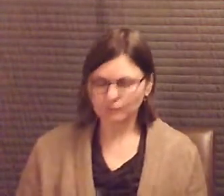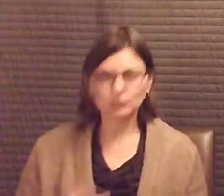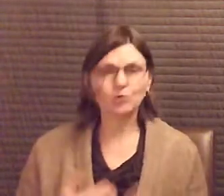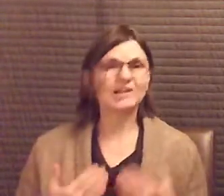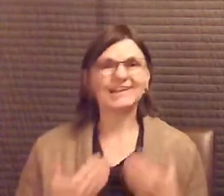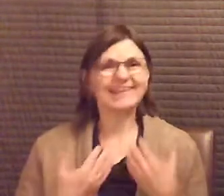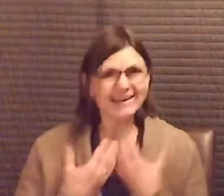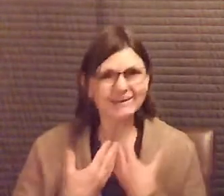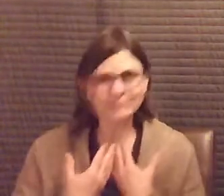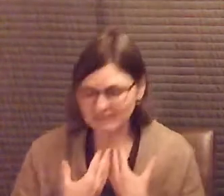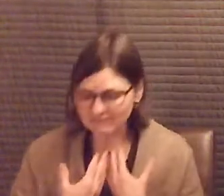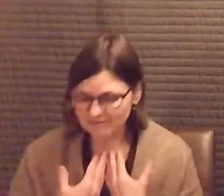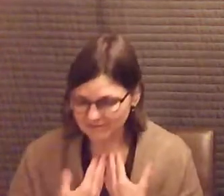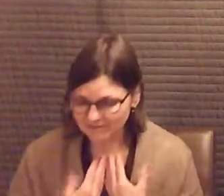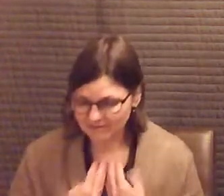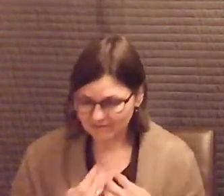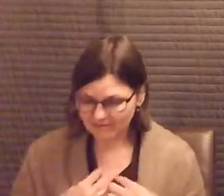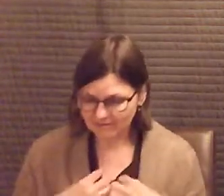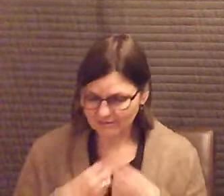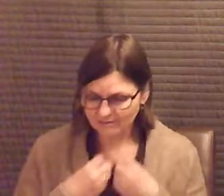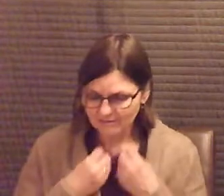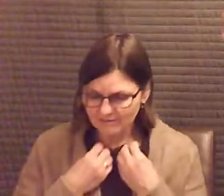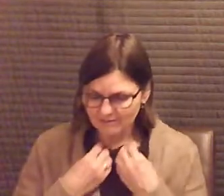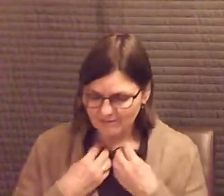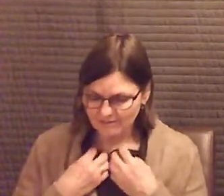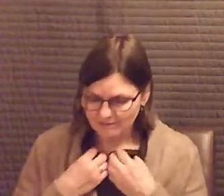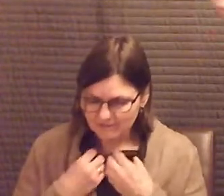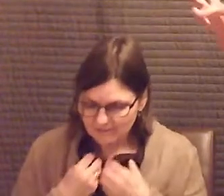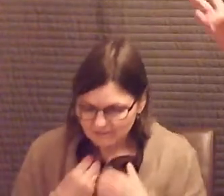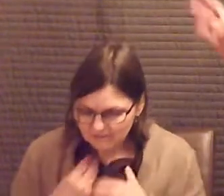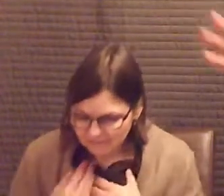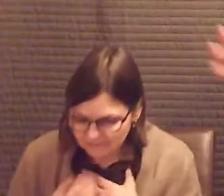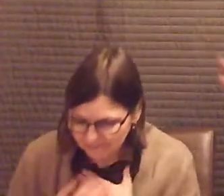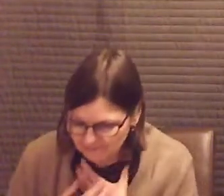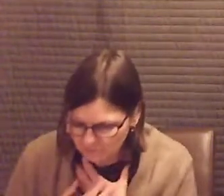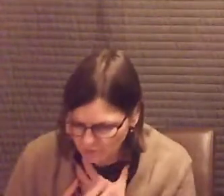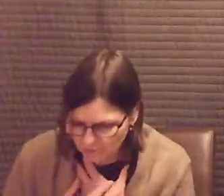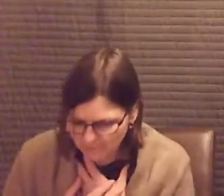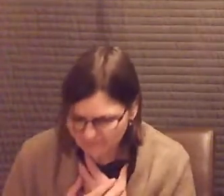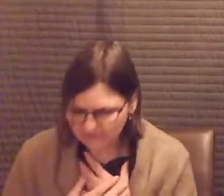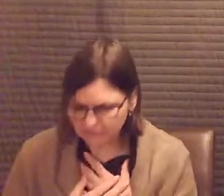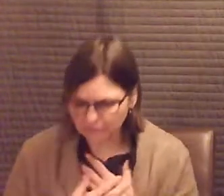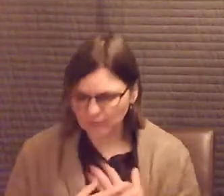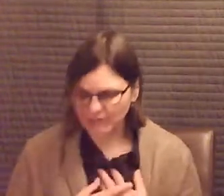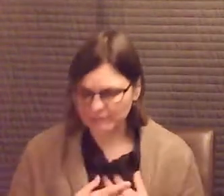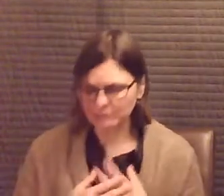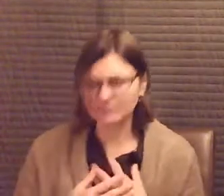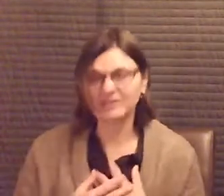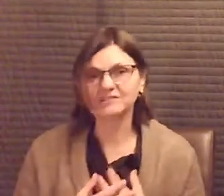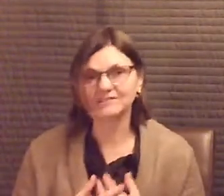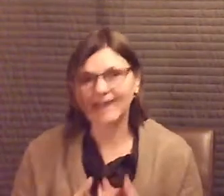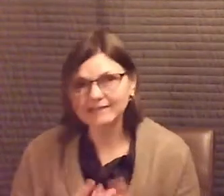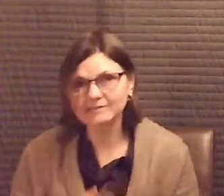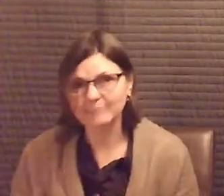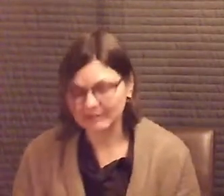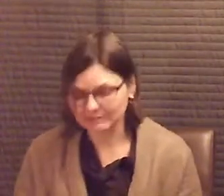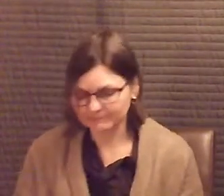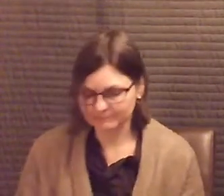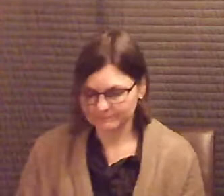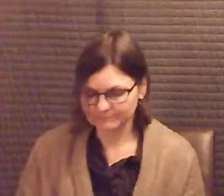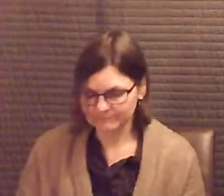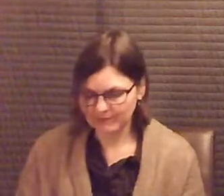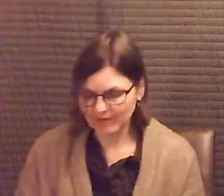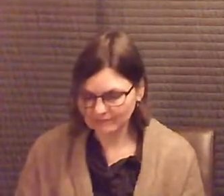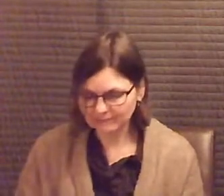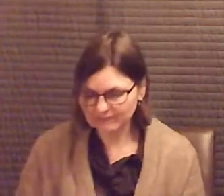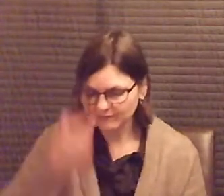veroordeel ik hem niet van iemand op de juiste hoogte c bemoei je niet gekomen drieën te veroordelen maar om de wereld zag de maar voor